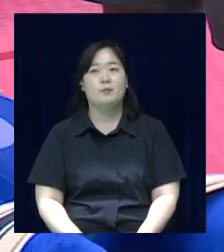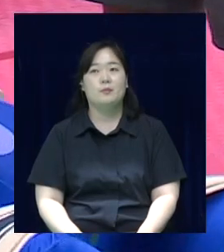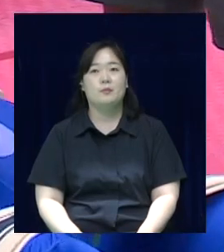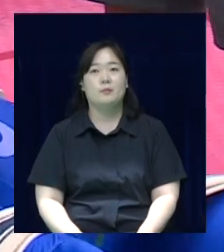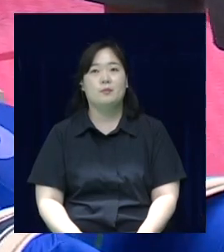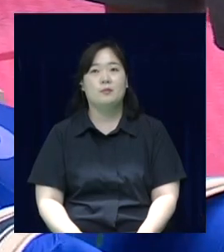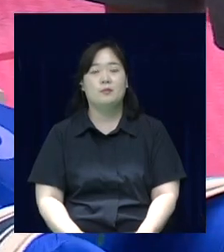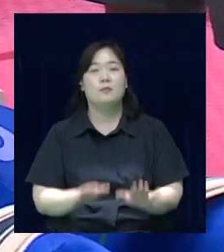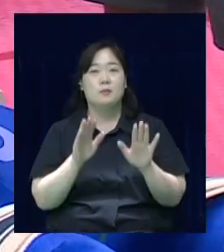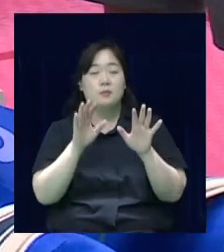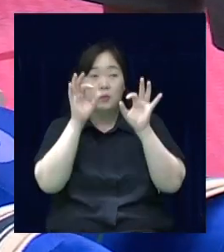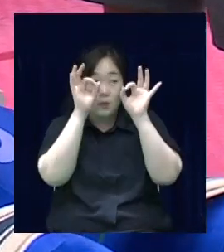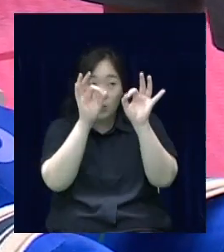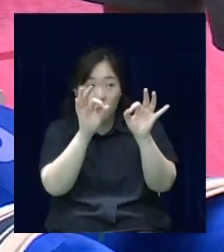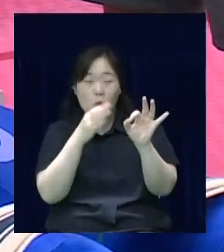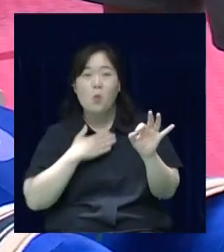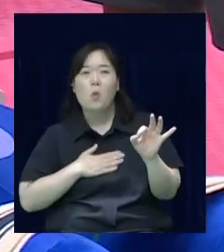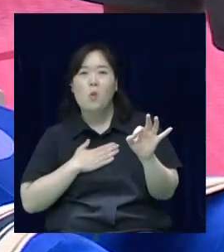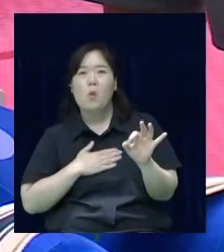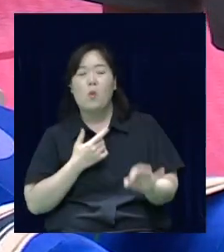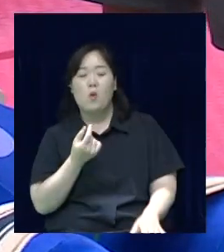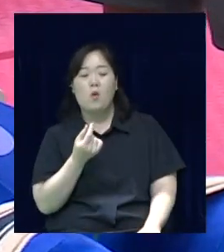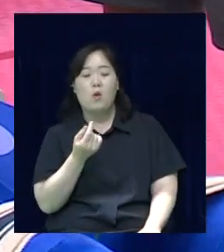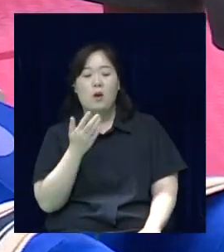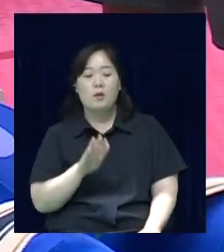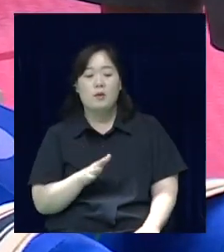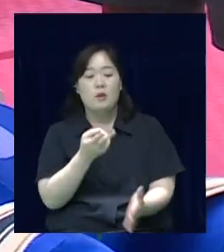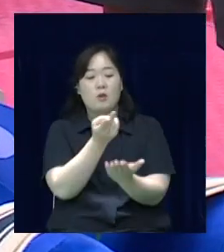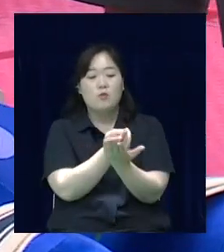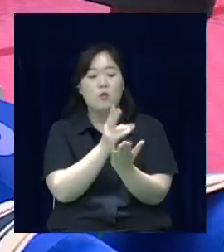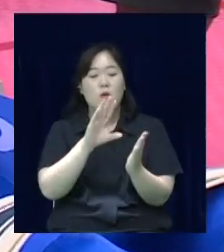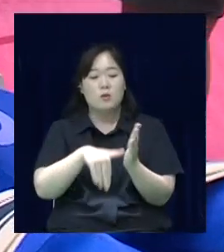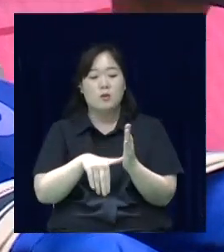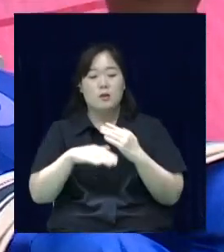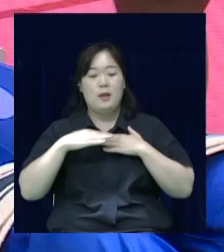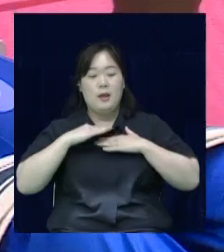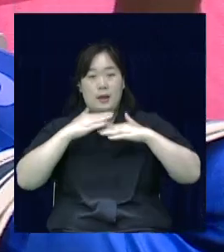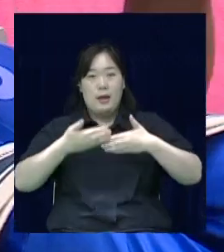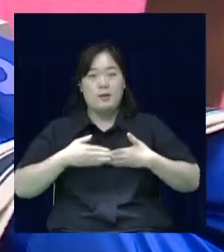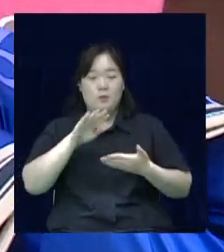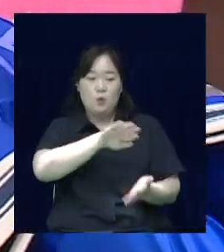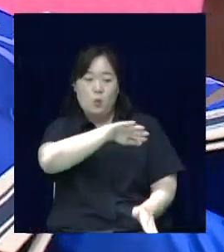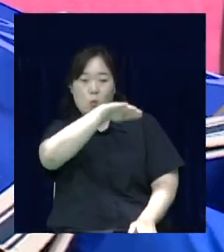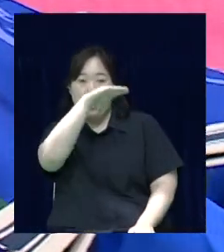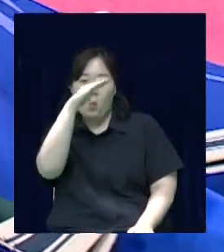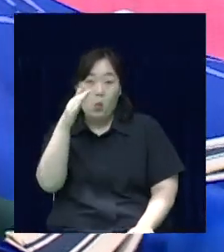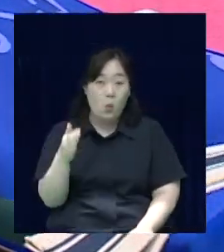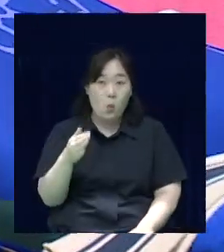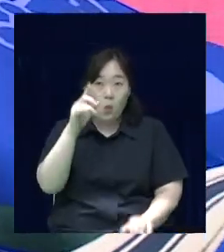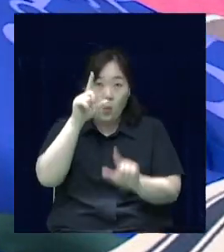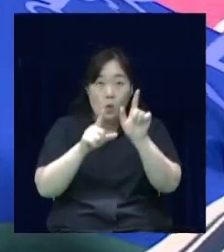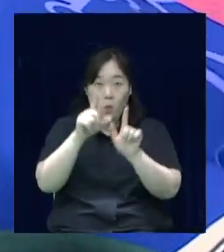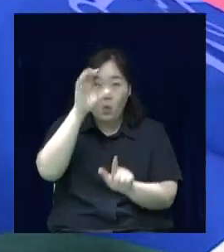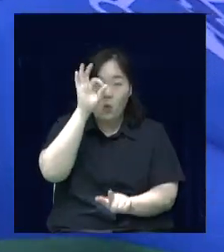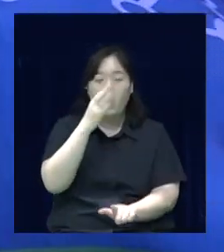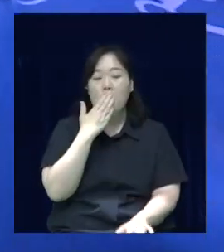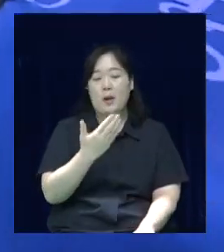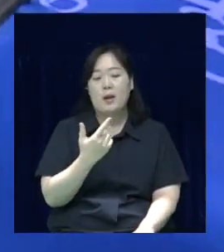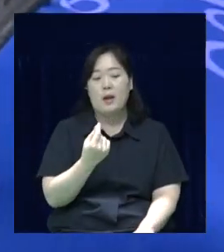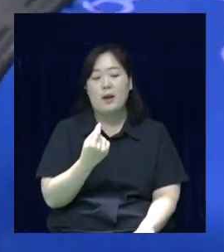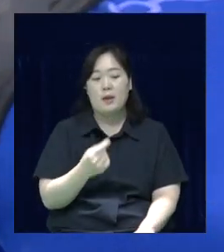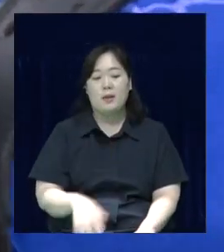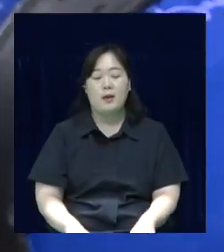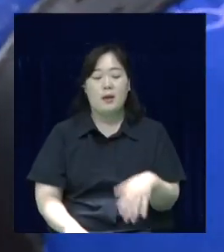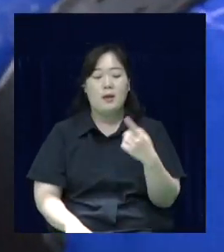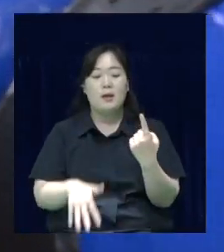자, 그리고 보시는 분들이 아시겠지만 지금 딱 누웠을 때 가슴팍이 조금 많이 올라와 있는 거를 또 보실 수 있을 것 같습니다. 일단은 1차